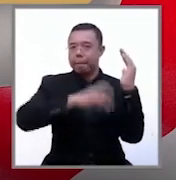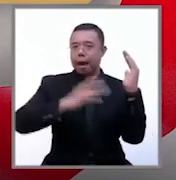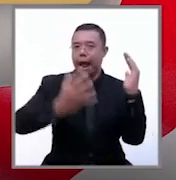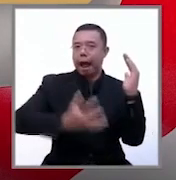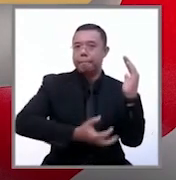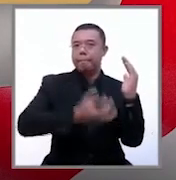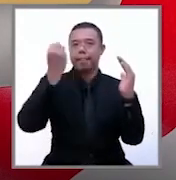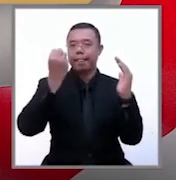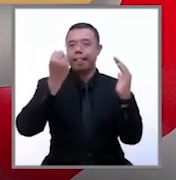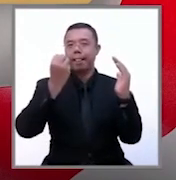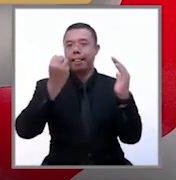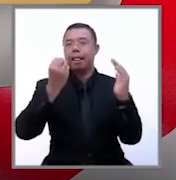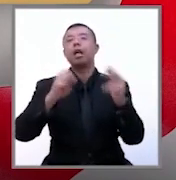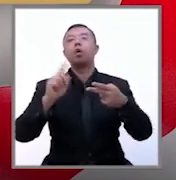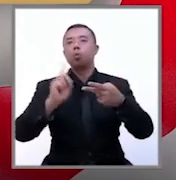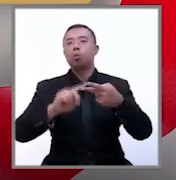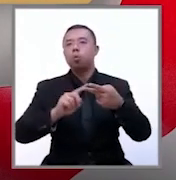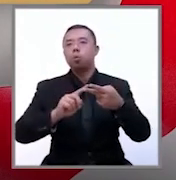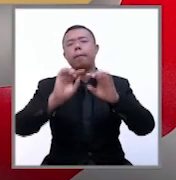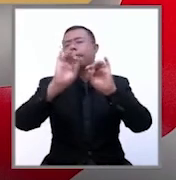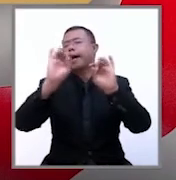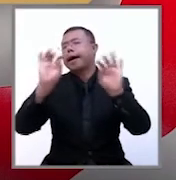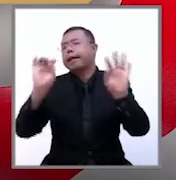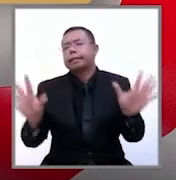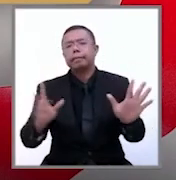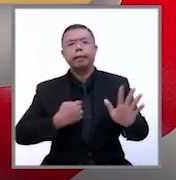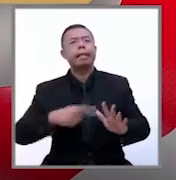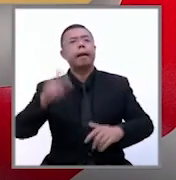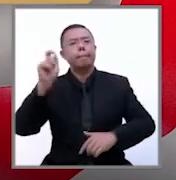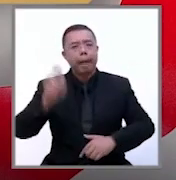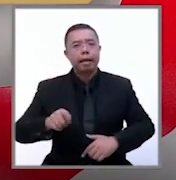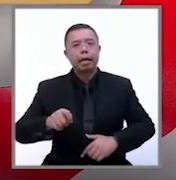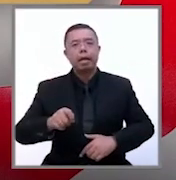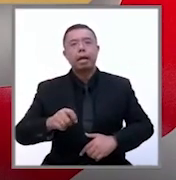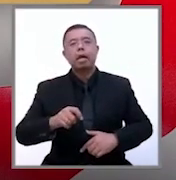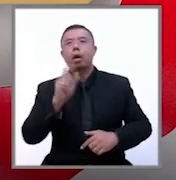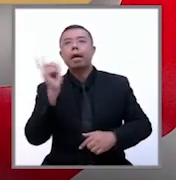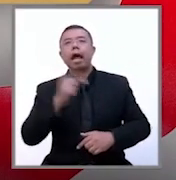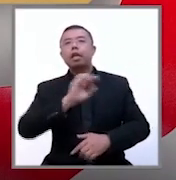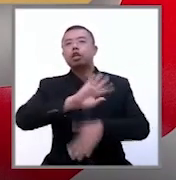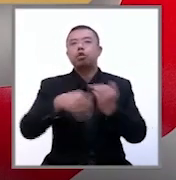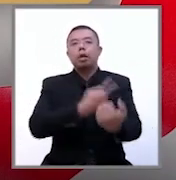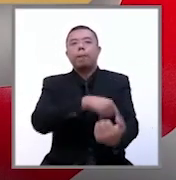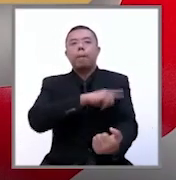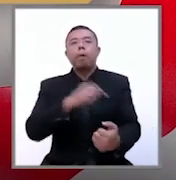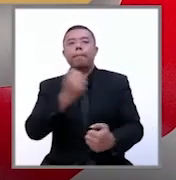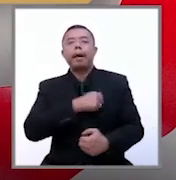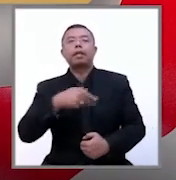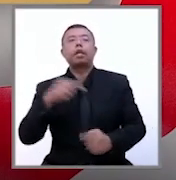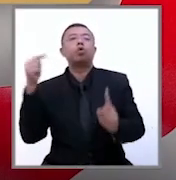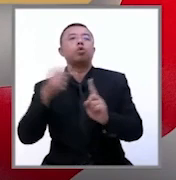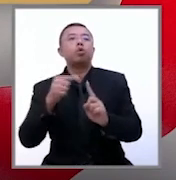daya alam juga apapun yang kita gunakan seluruh potensi bangsa ini rujukannya